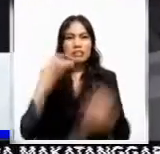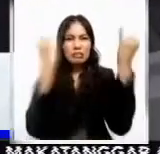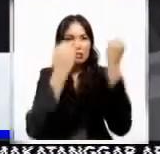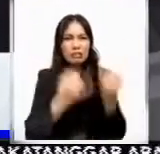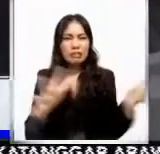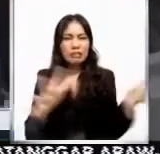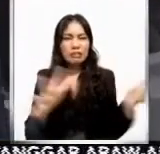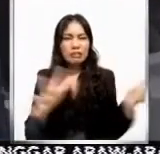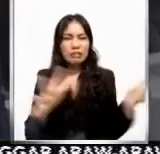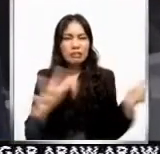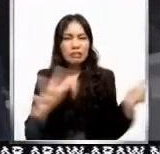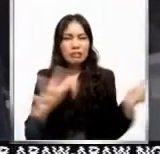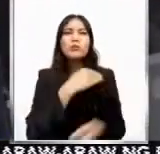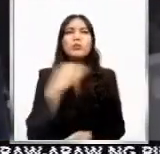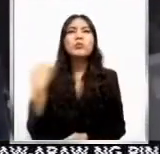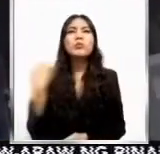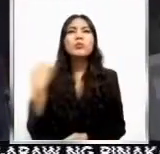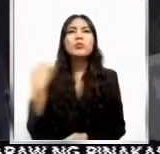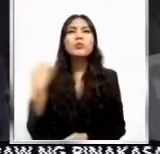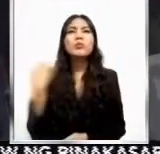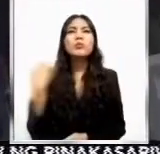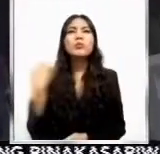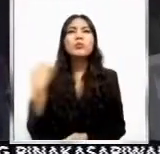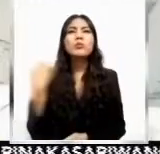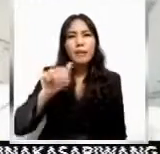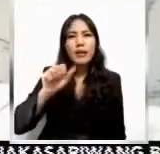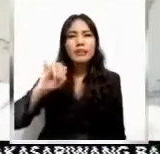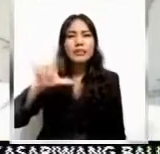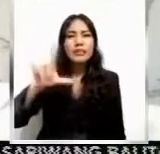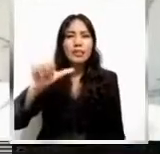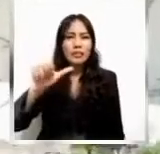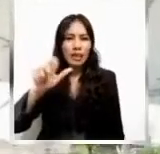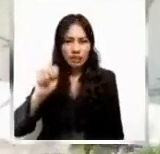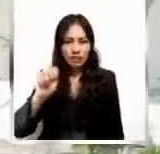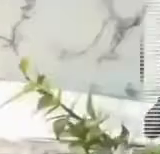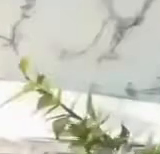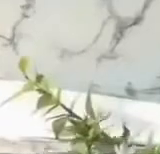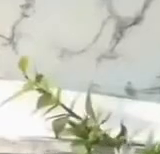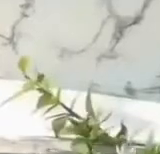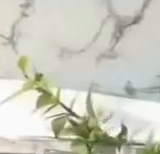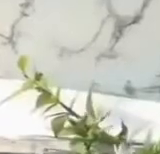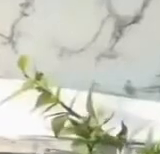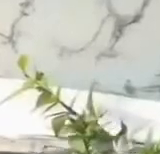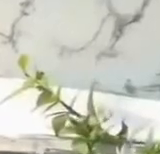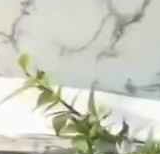sa Lamitan, Basilan. Oscar Oida, GMA News.